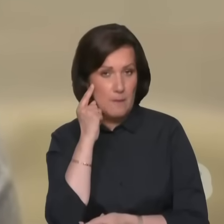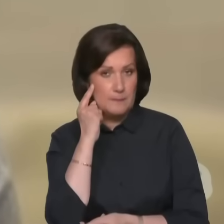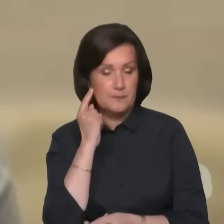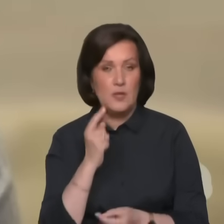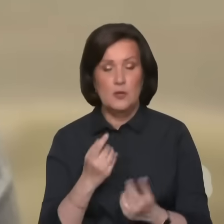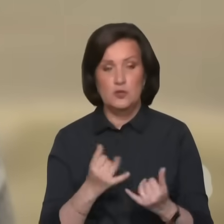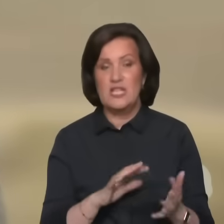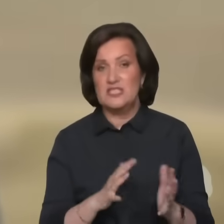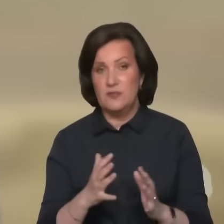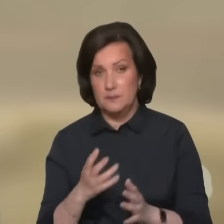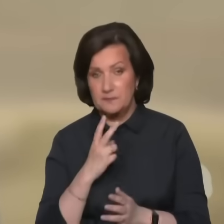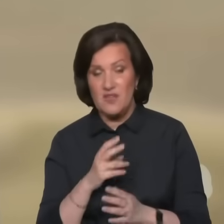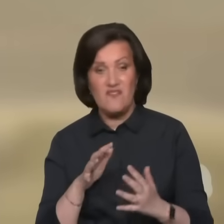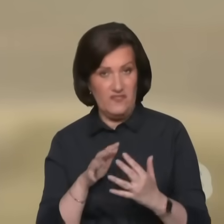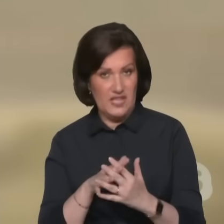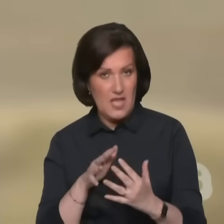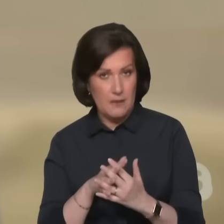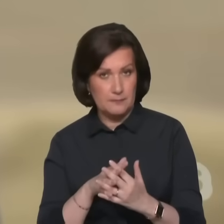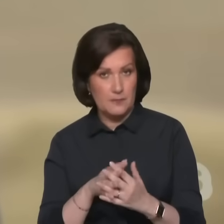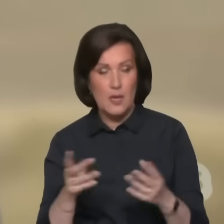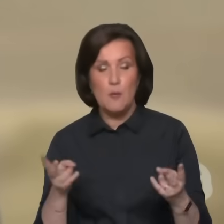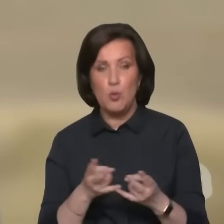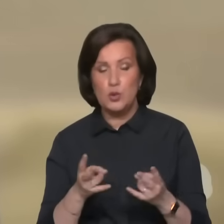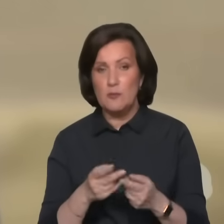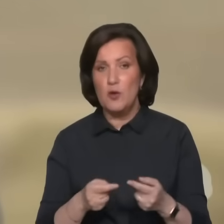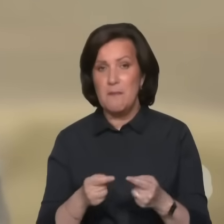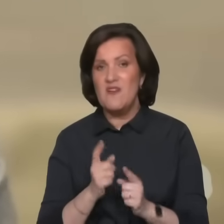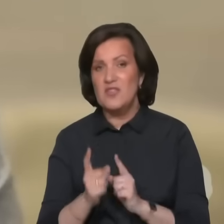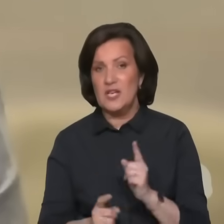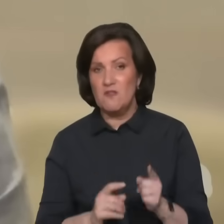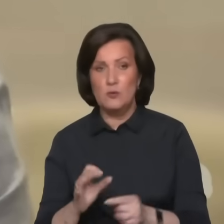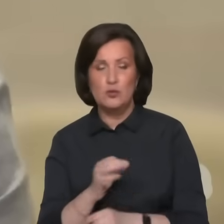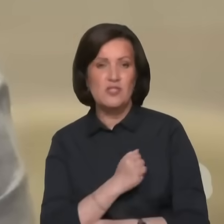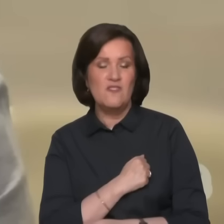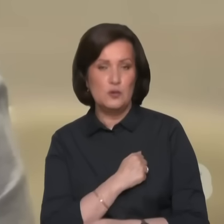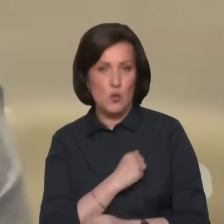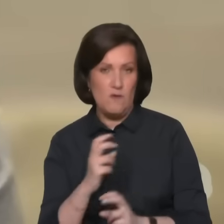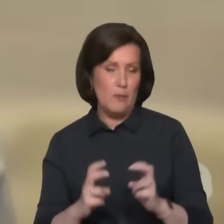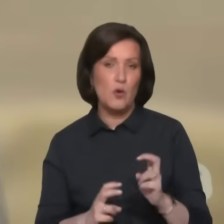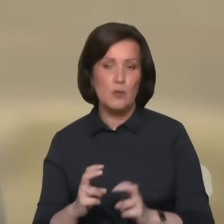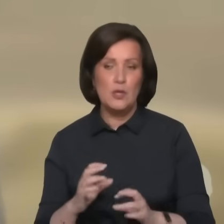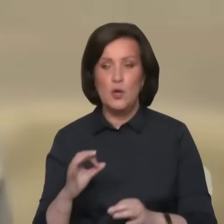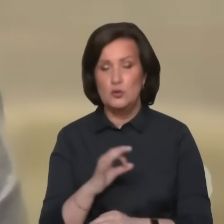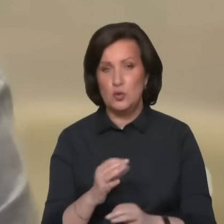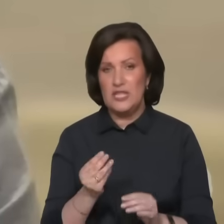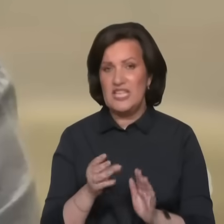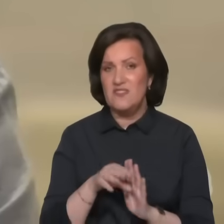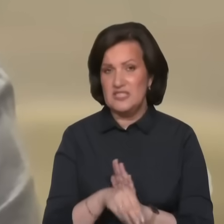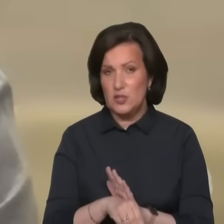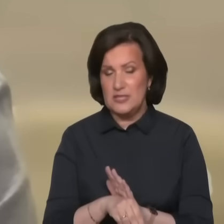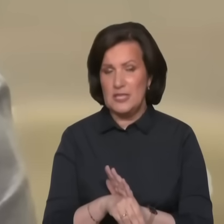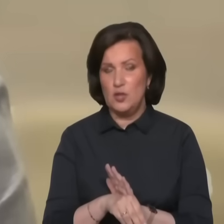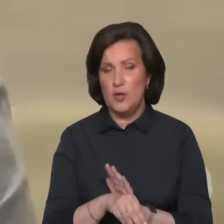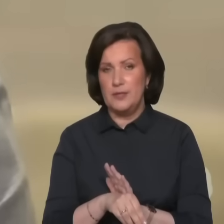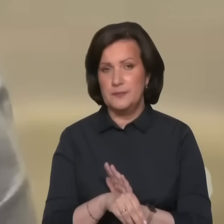зору того, що зараз відбувається. Дивіться, війна потребує певних реформ щодо військової промисловості, щодо інвестиційної